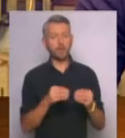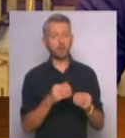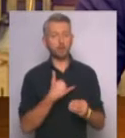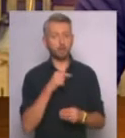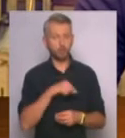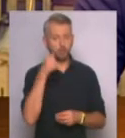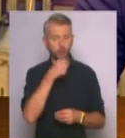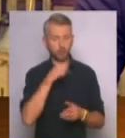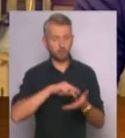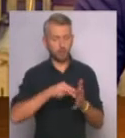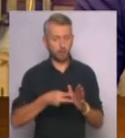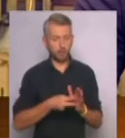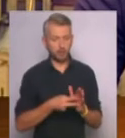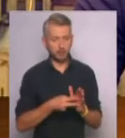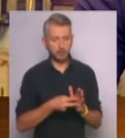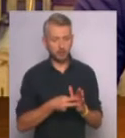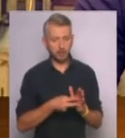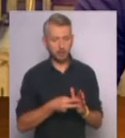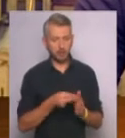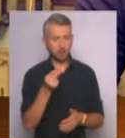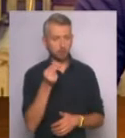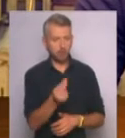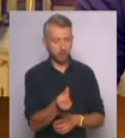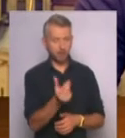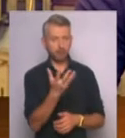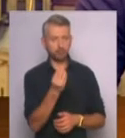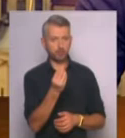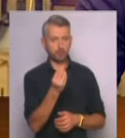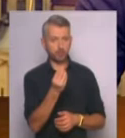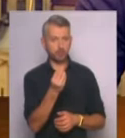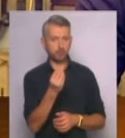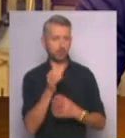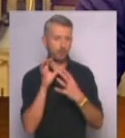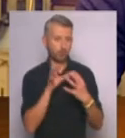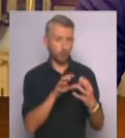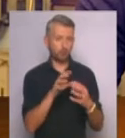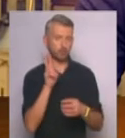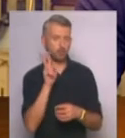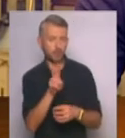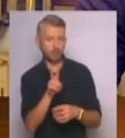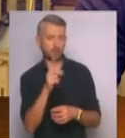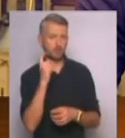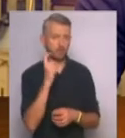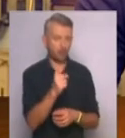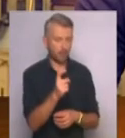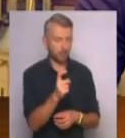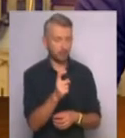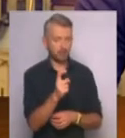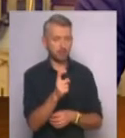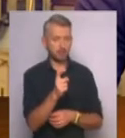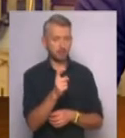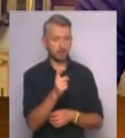році планується придбання ще рухомого складу, автобуси, тролейбуси і трамваї.